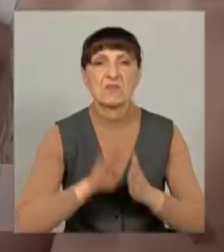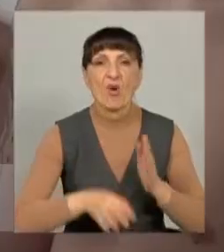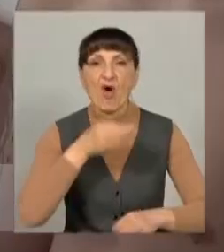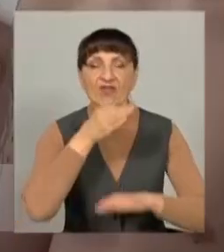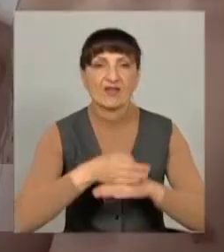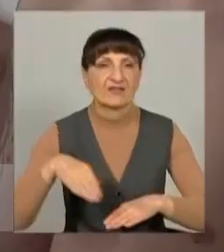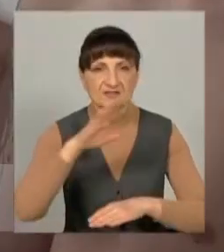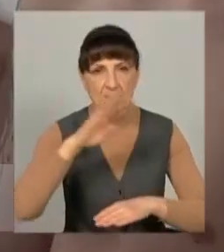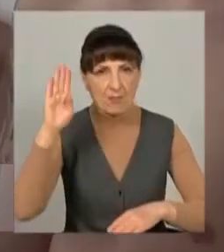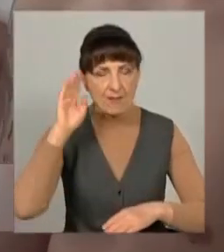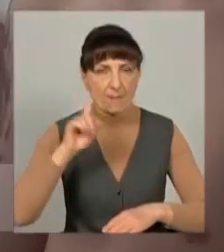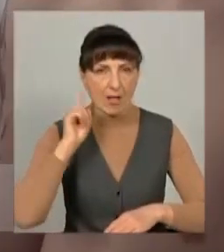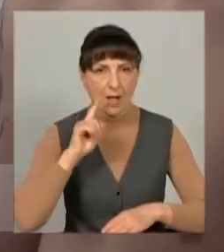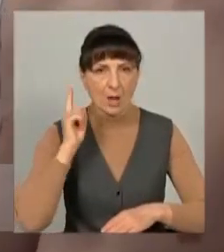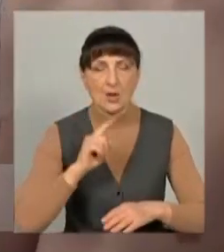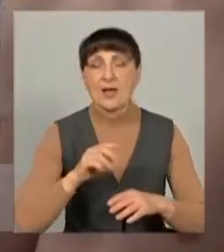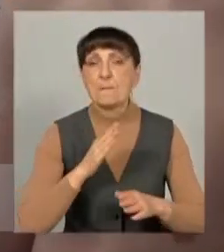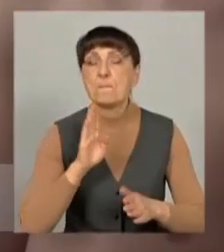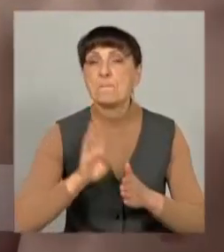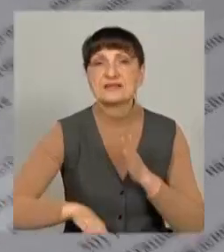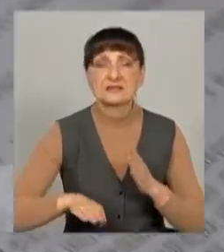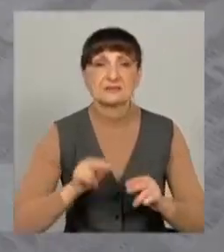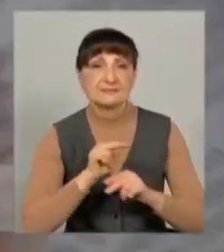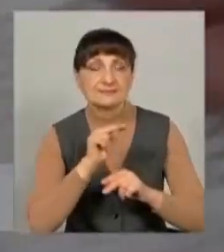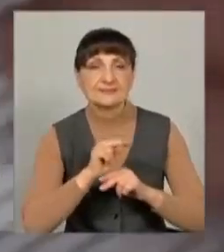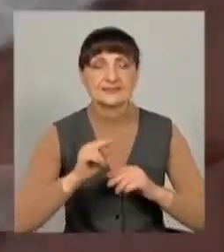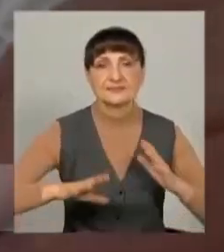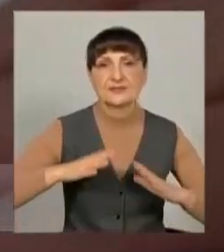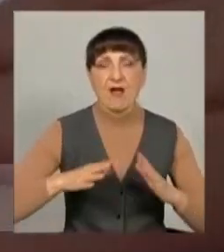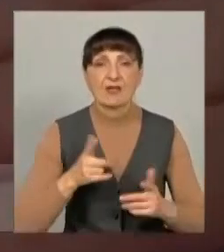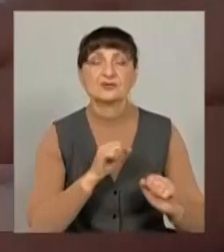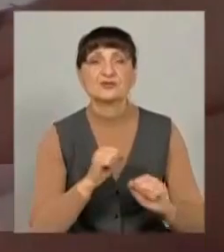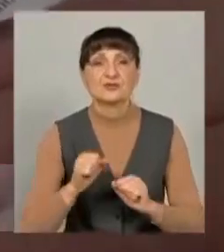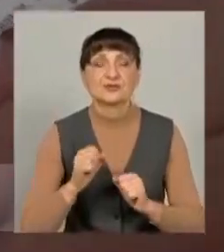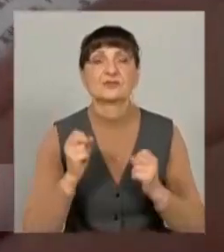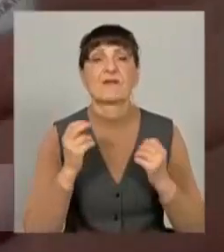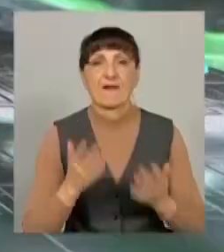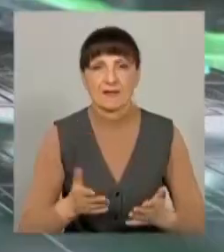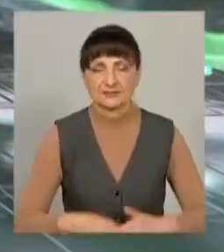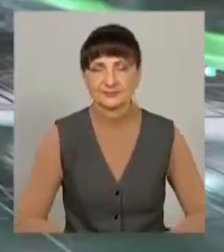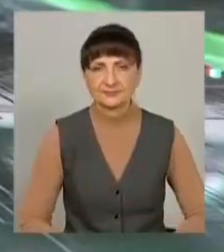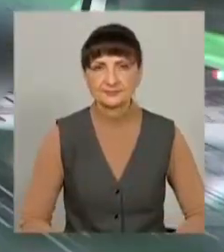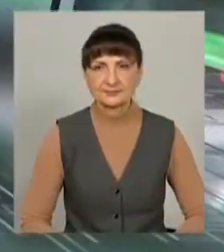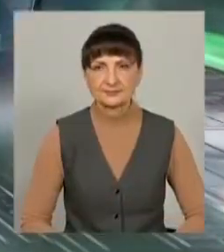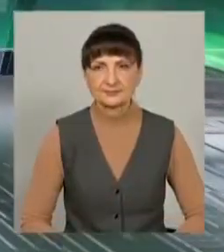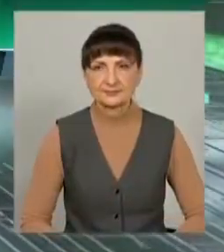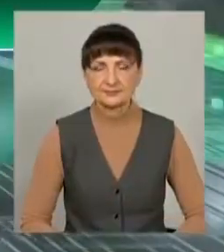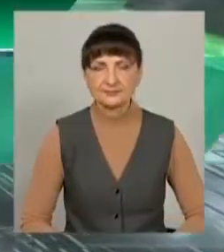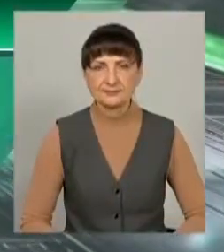молодых людей. Ведь без специальной боевой подготовки они не смогут стоять на страже мирного времени, считает он.